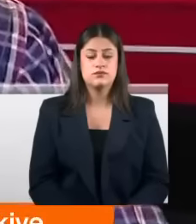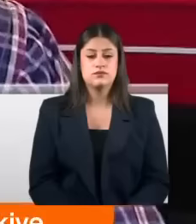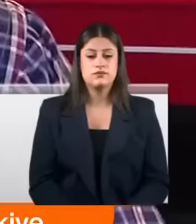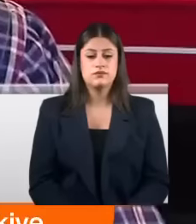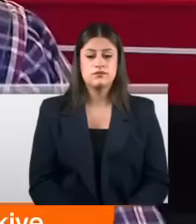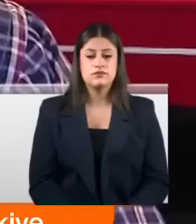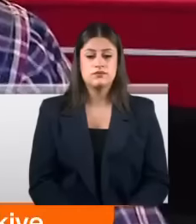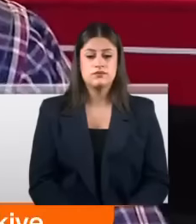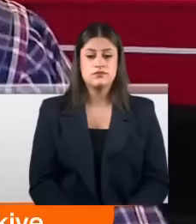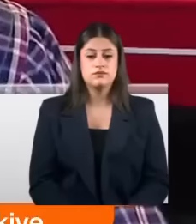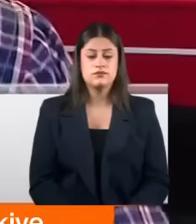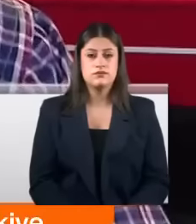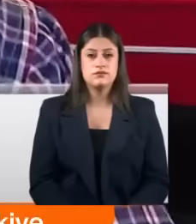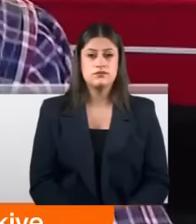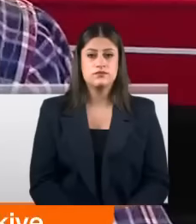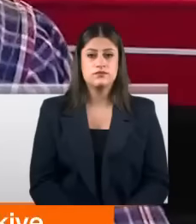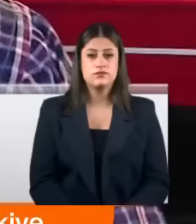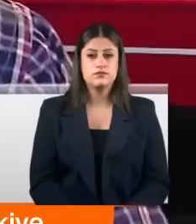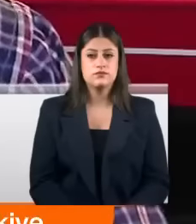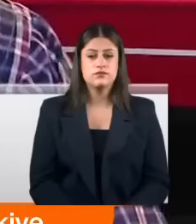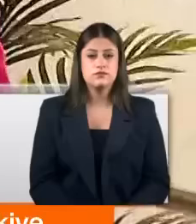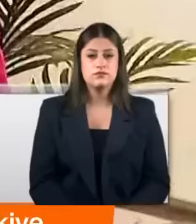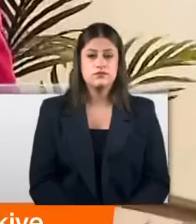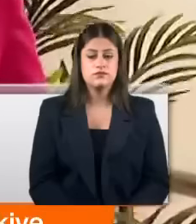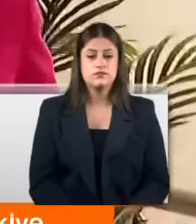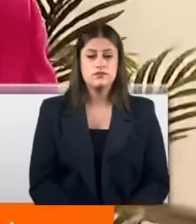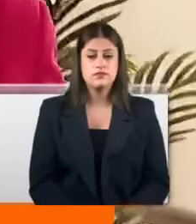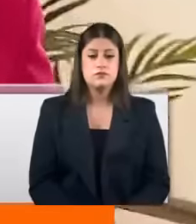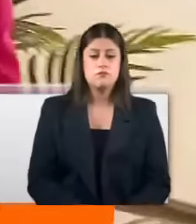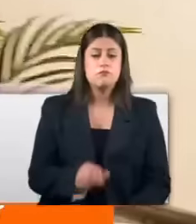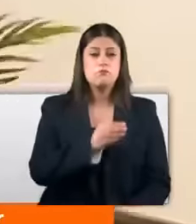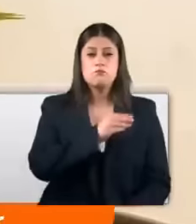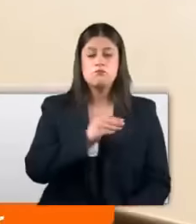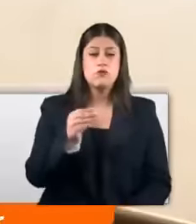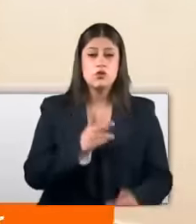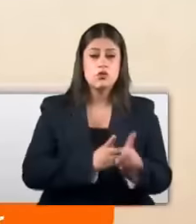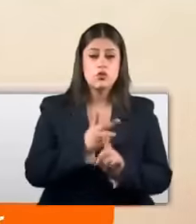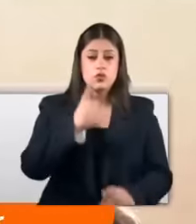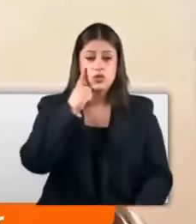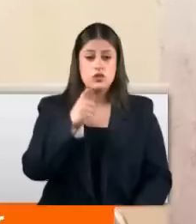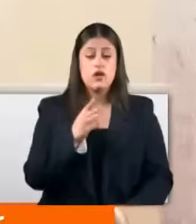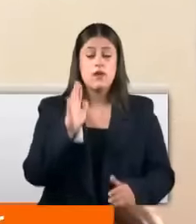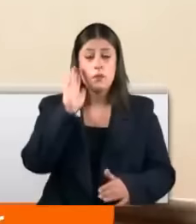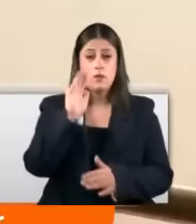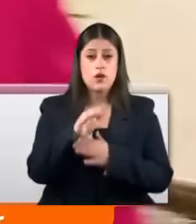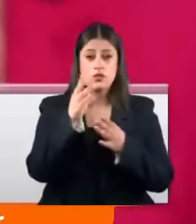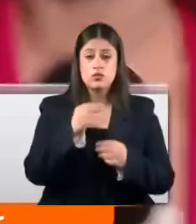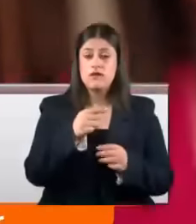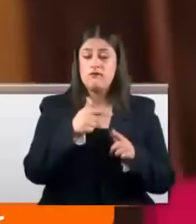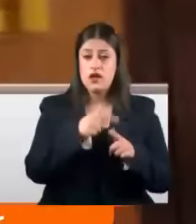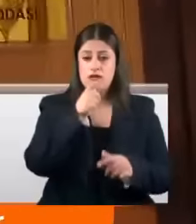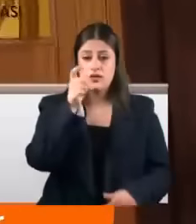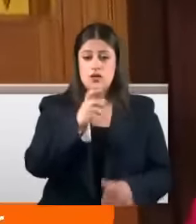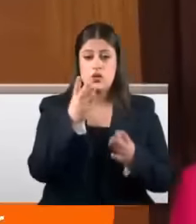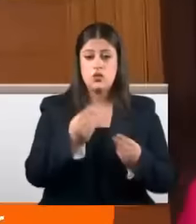daha arkada dosya var. İlk şeyden ceza aldım. Milyonluk vurgunda iddiaya göre en çok mağdur olan Fatih İlhan oldu.